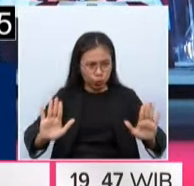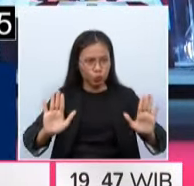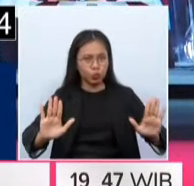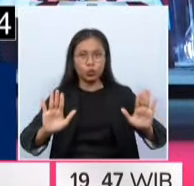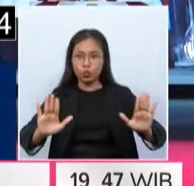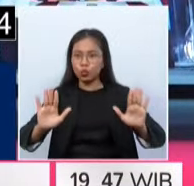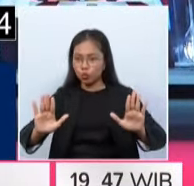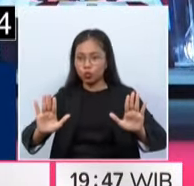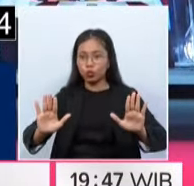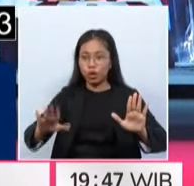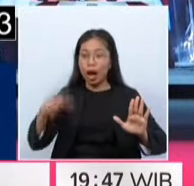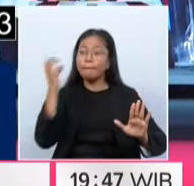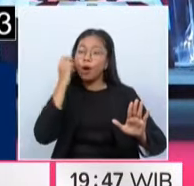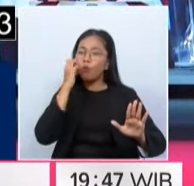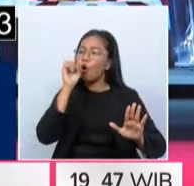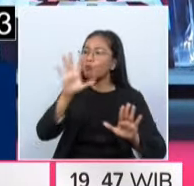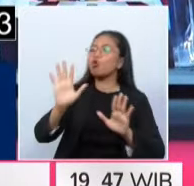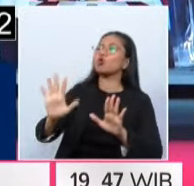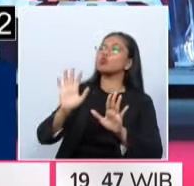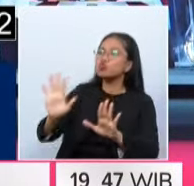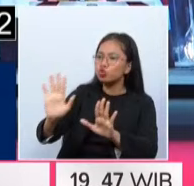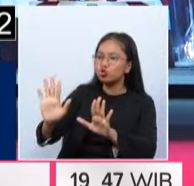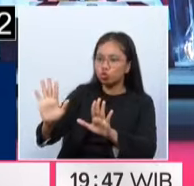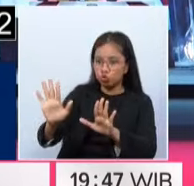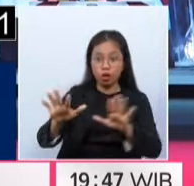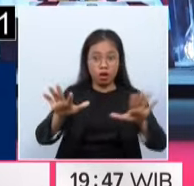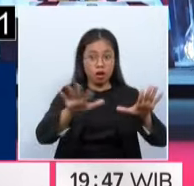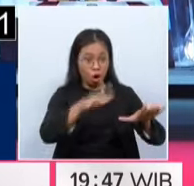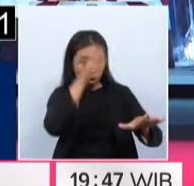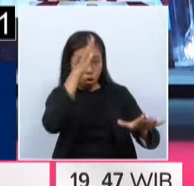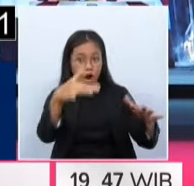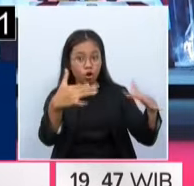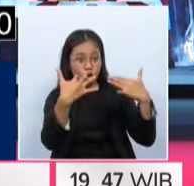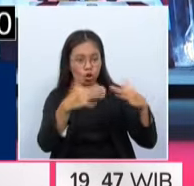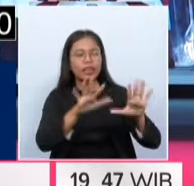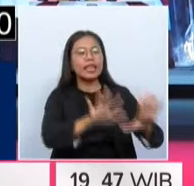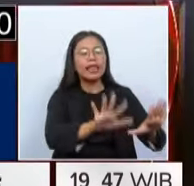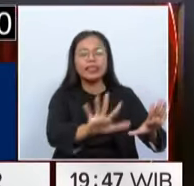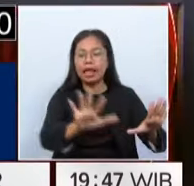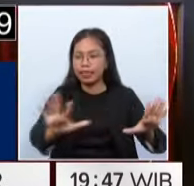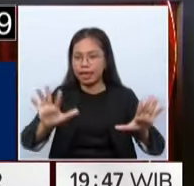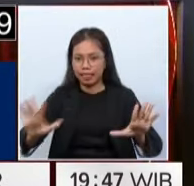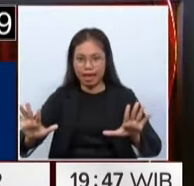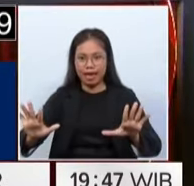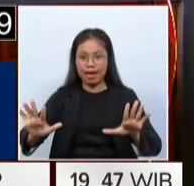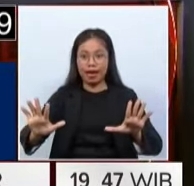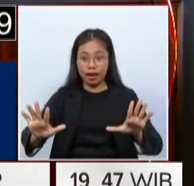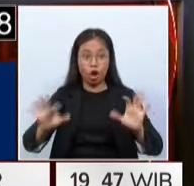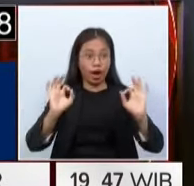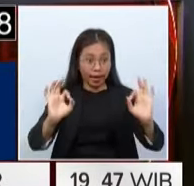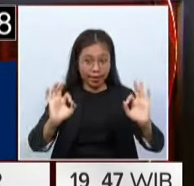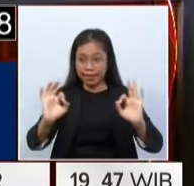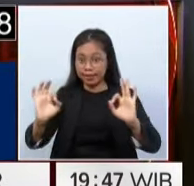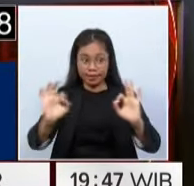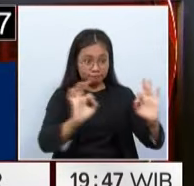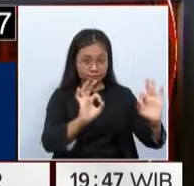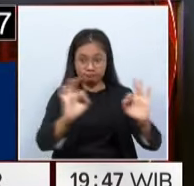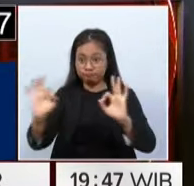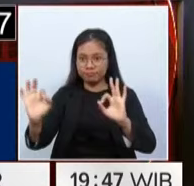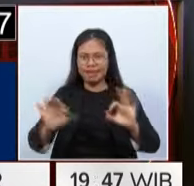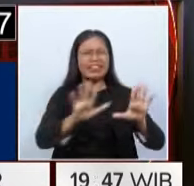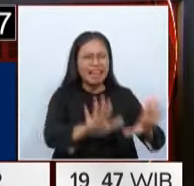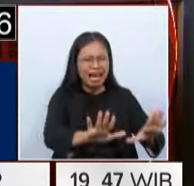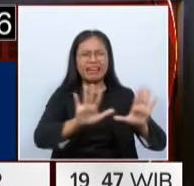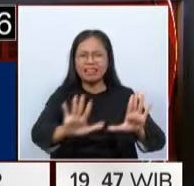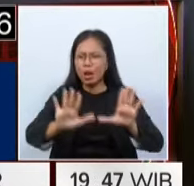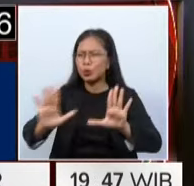tenangulu Hadin mohon tenang mohon tenang Harap tenang Harap tenang baik kita akan lanjutkan Harap tenang Harap